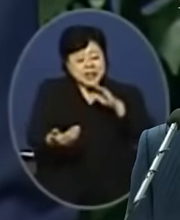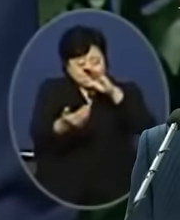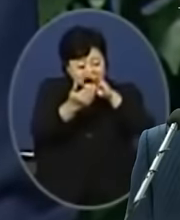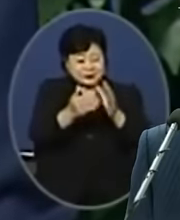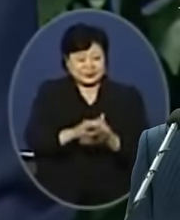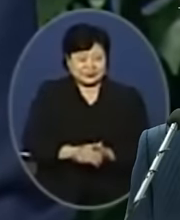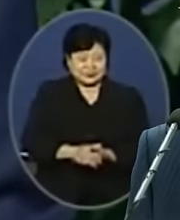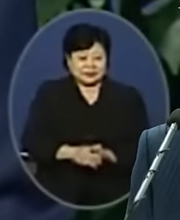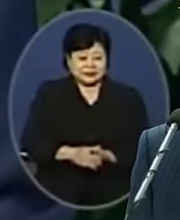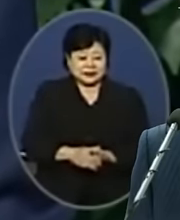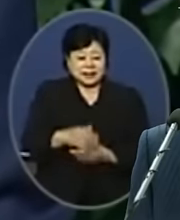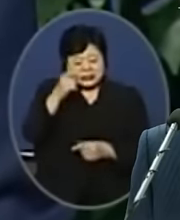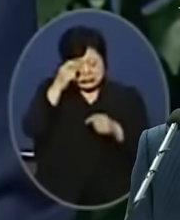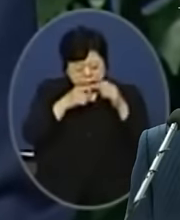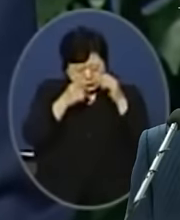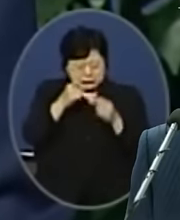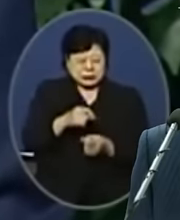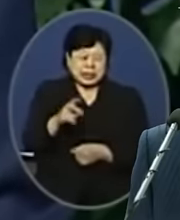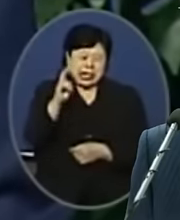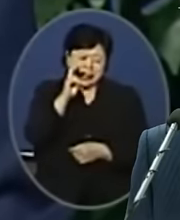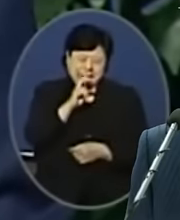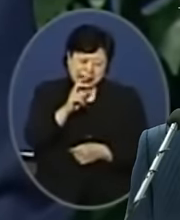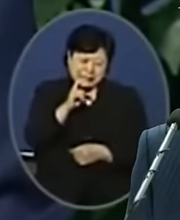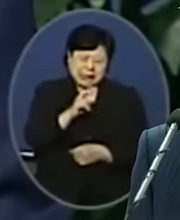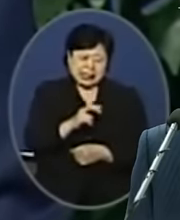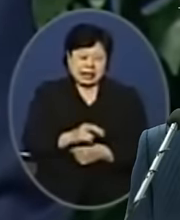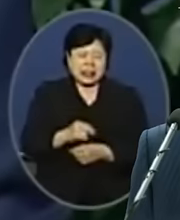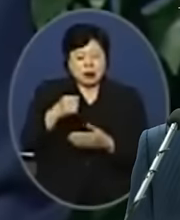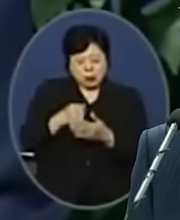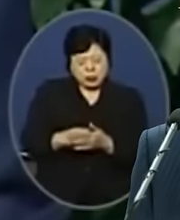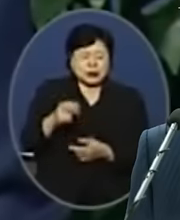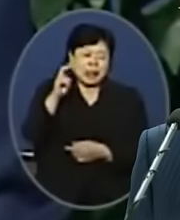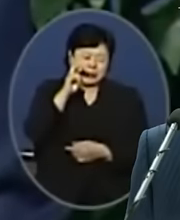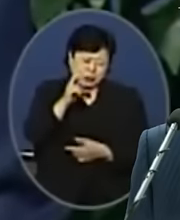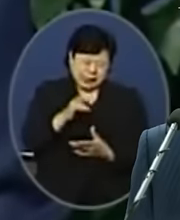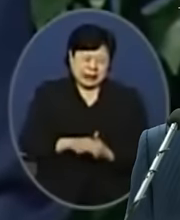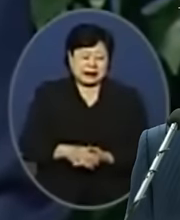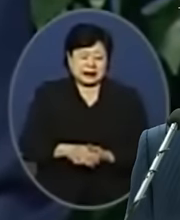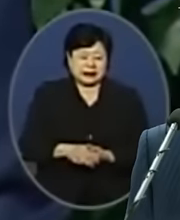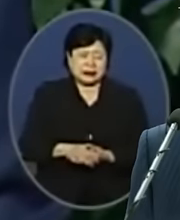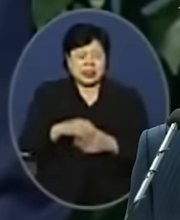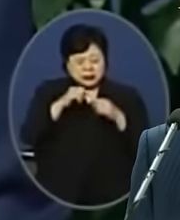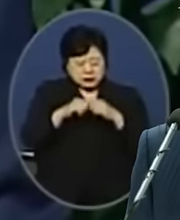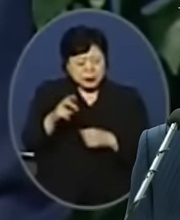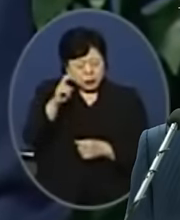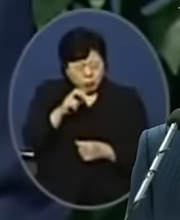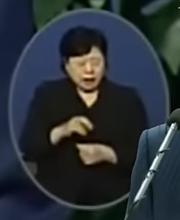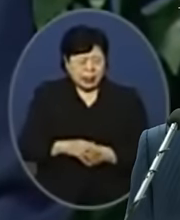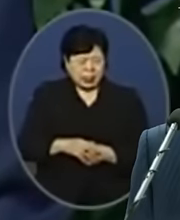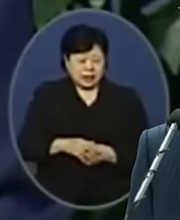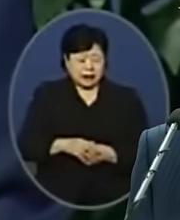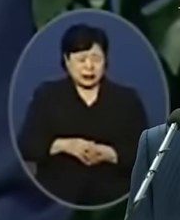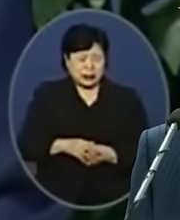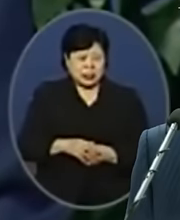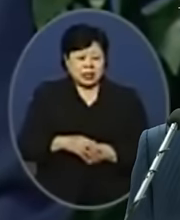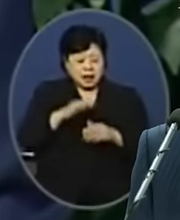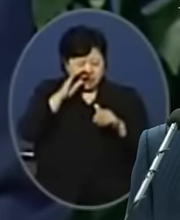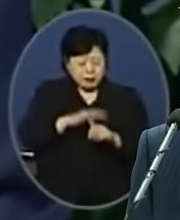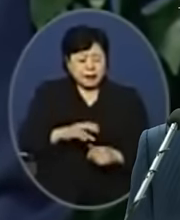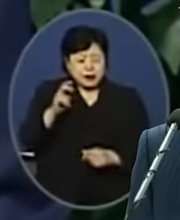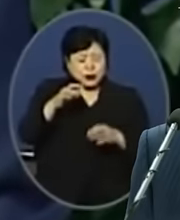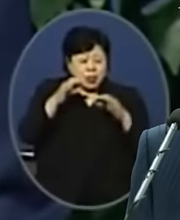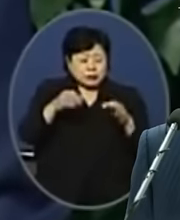것입니다. 그러나 슬픈 노래, 원통한 노래, 절망적인 노래, 패배적인